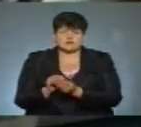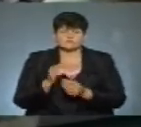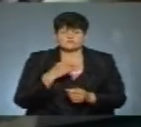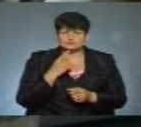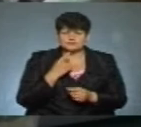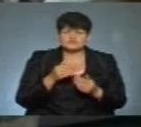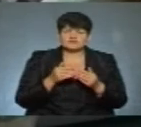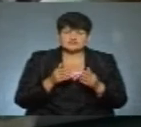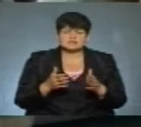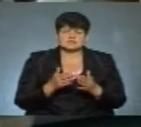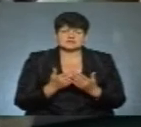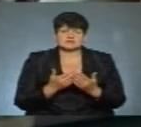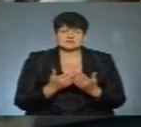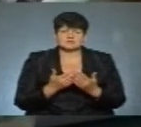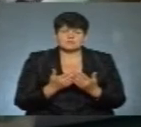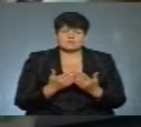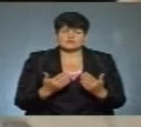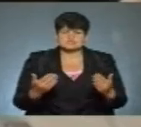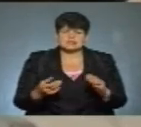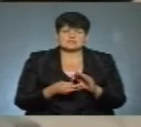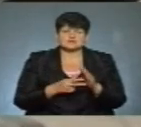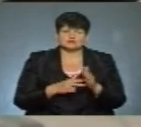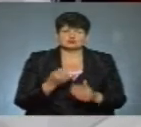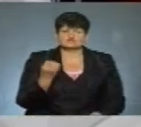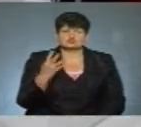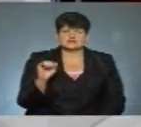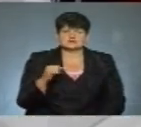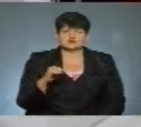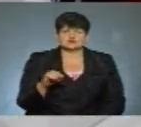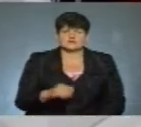словами, відкрити музей планують 14 жовтня.